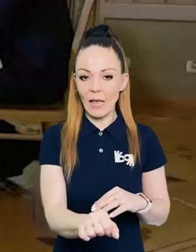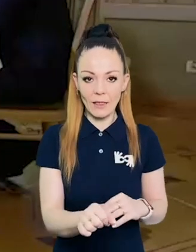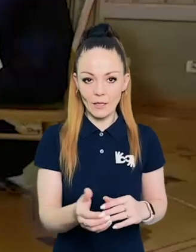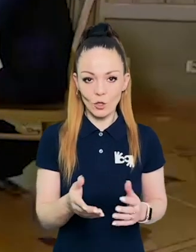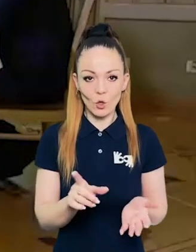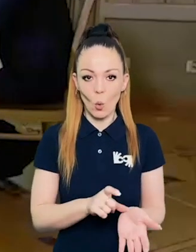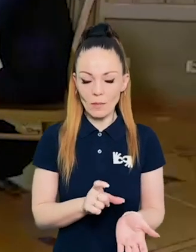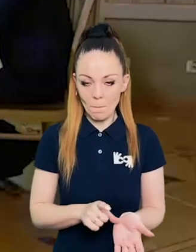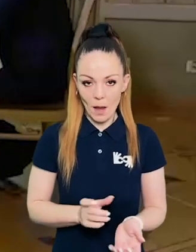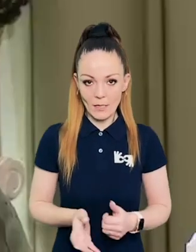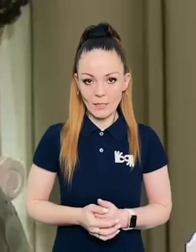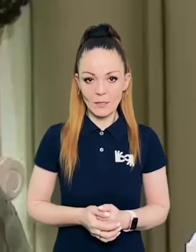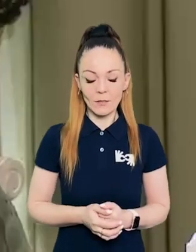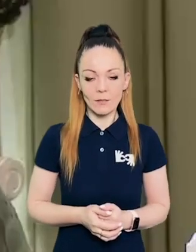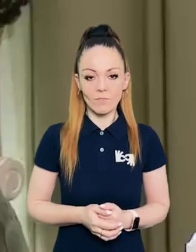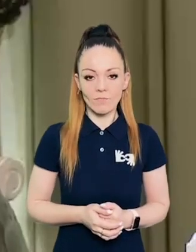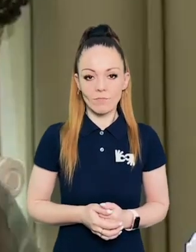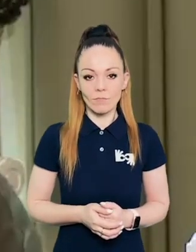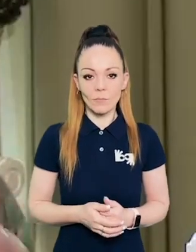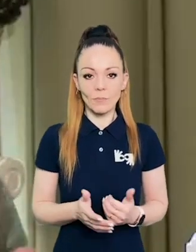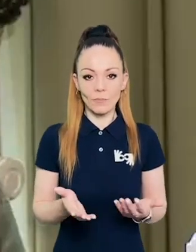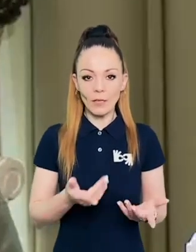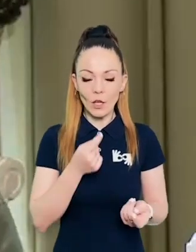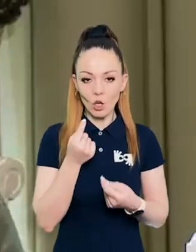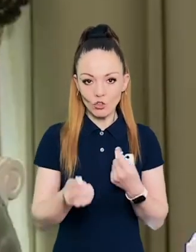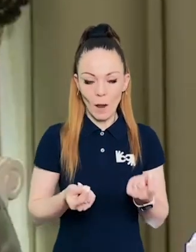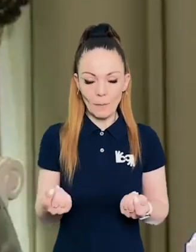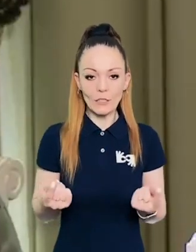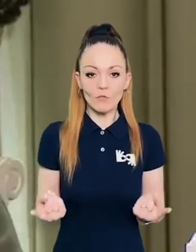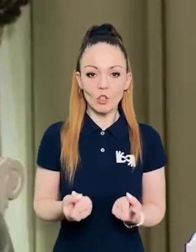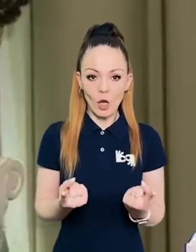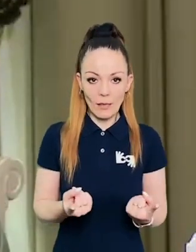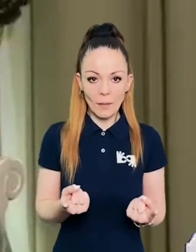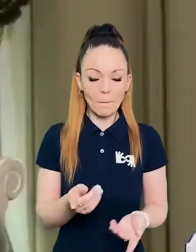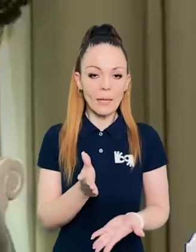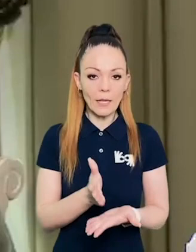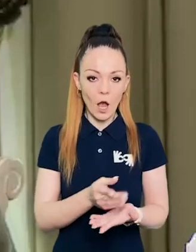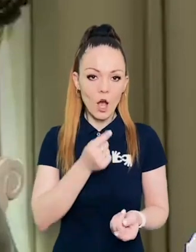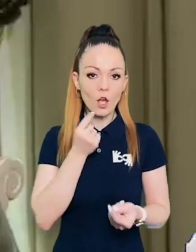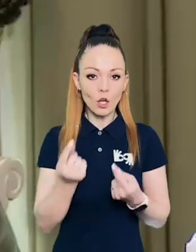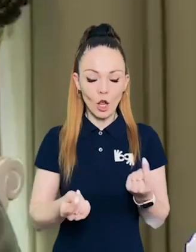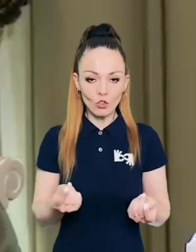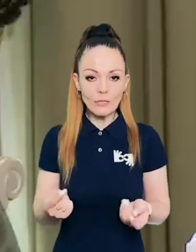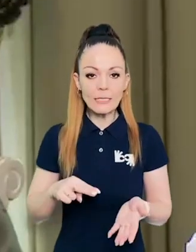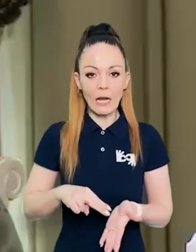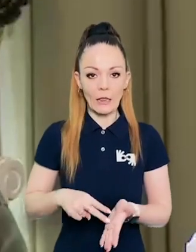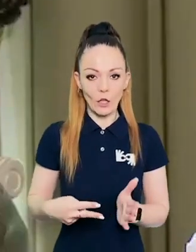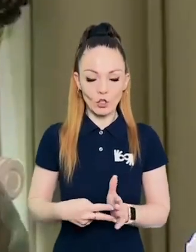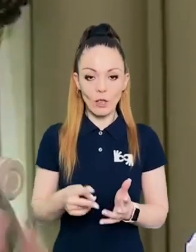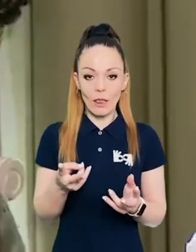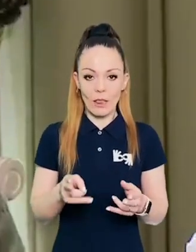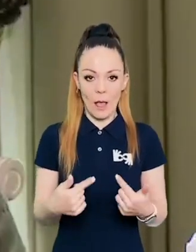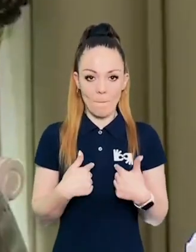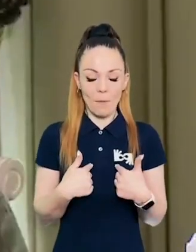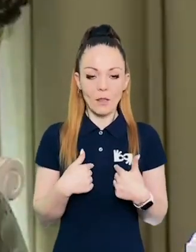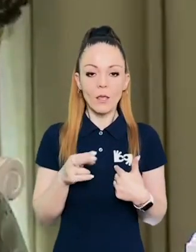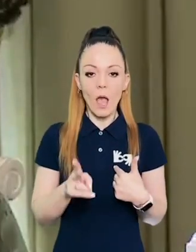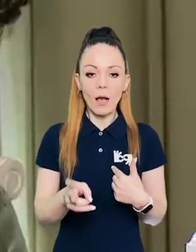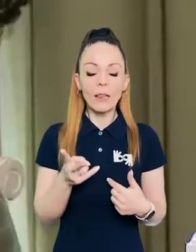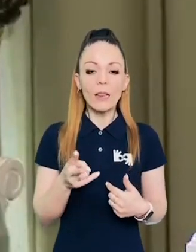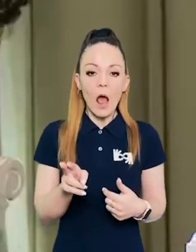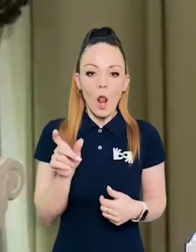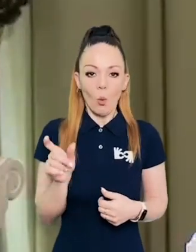взяли Донбас. Тобто з речами звичайними є речі стратегічні для мене,